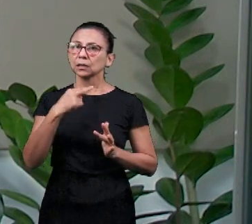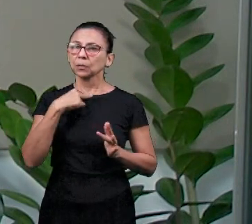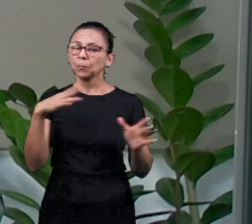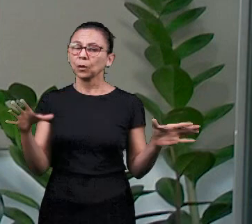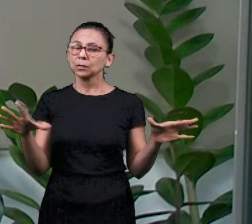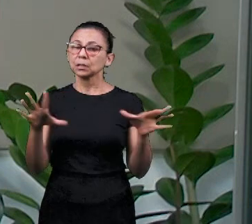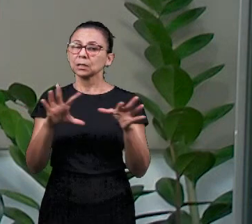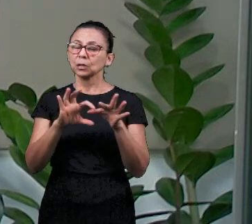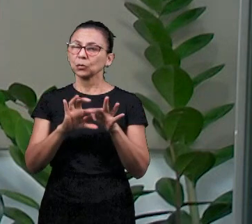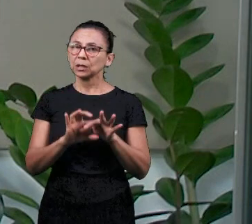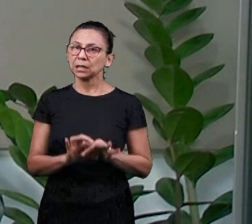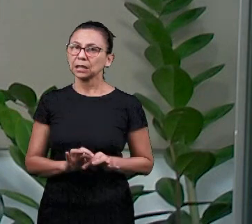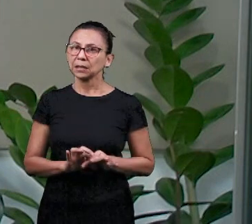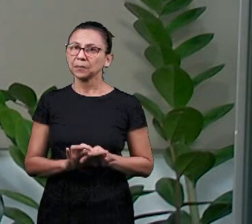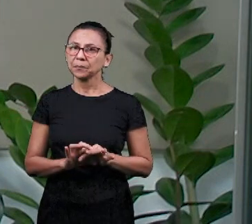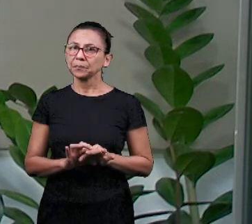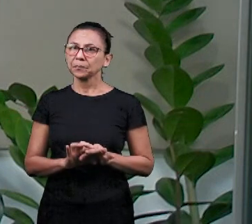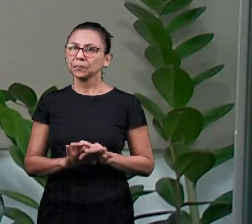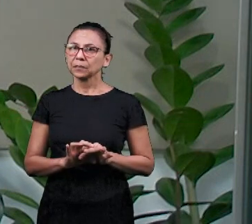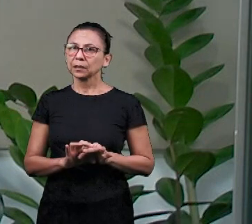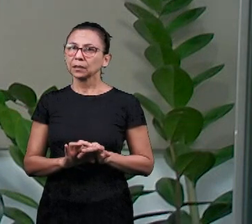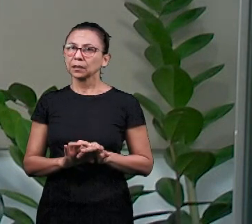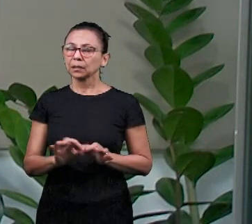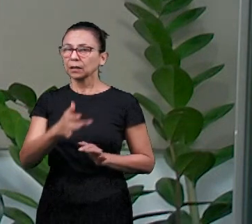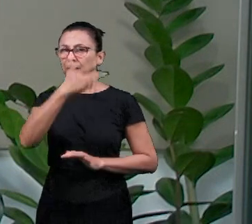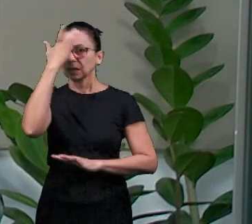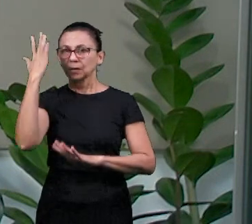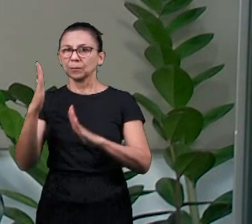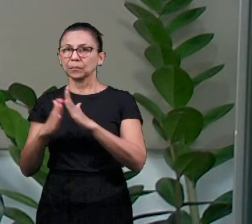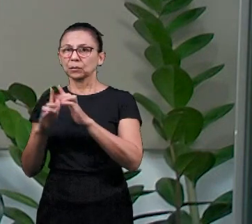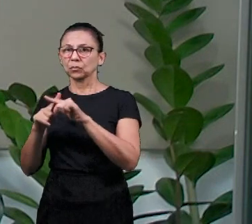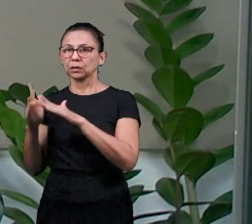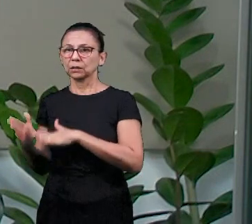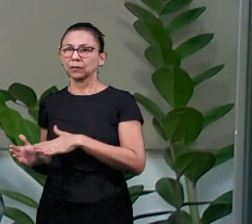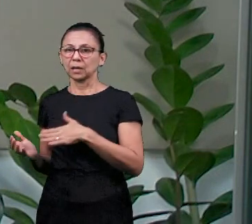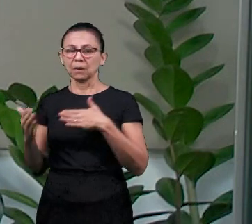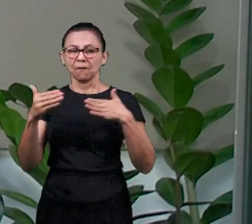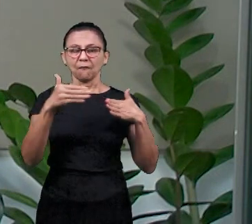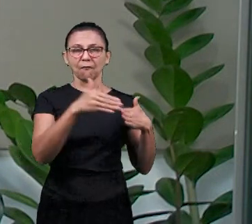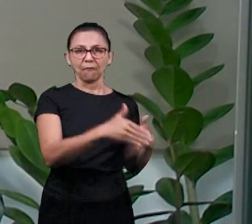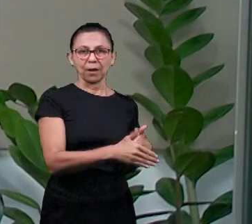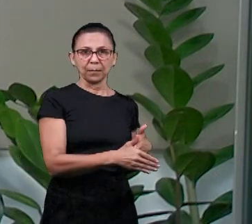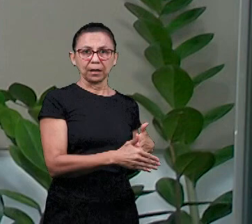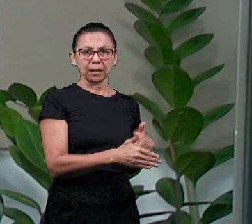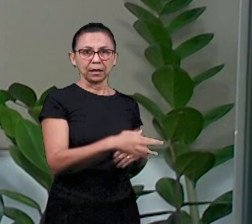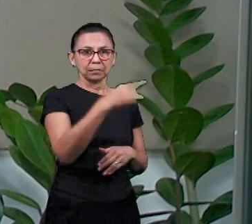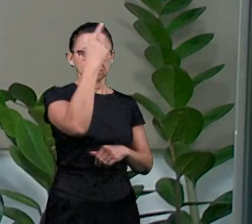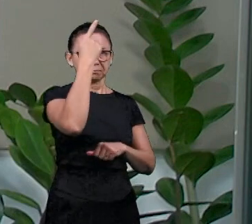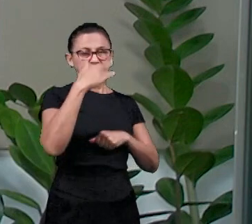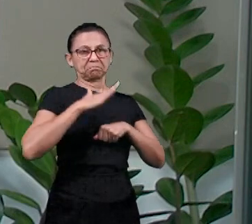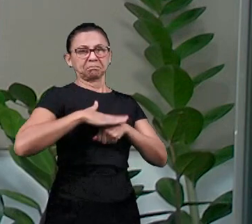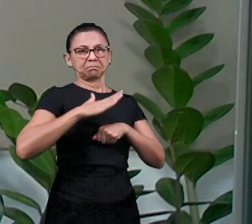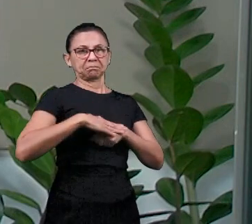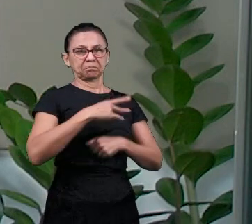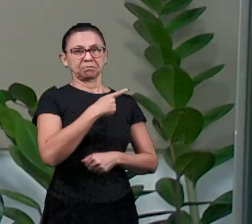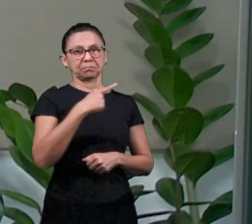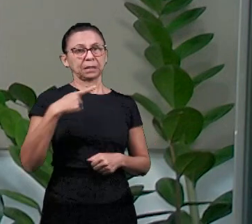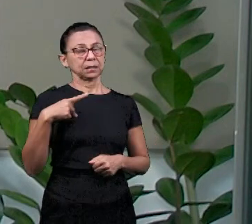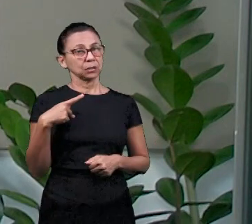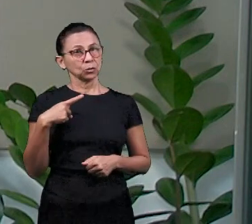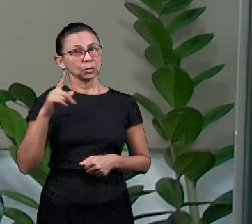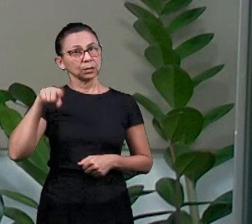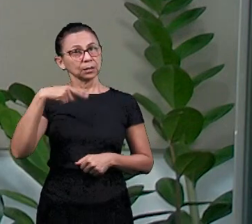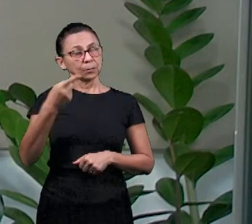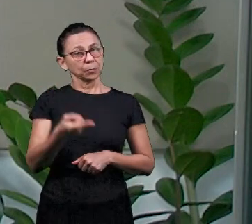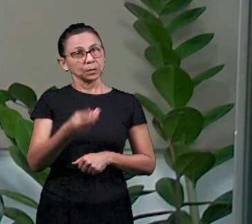qui perd la bénédiction, quand il part dans l'apostasie, il ramène tous qu'ils peuvent avec lui. Ainsi, mes